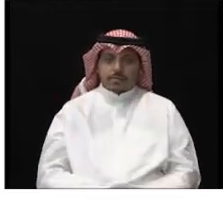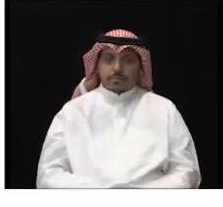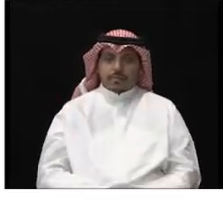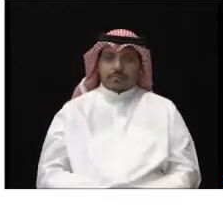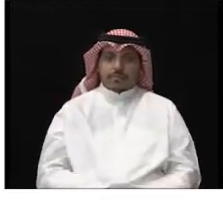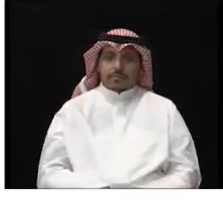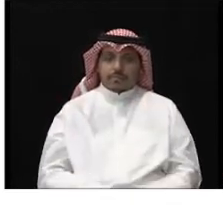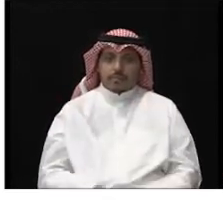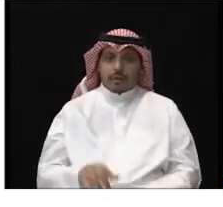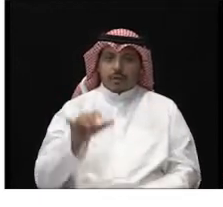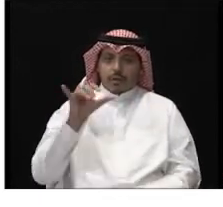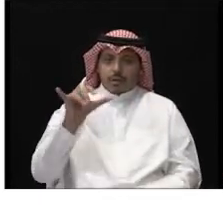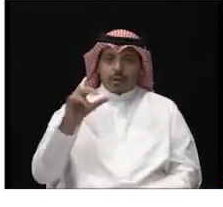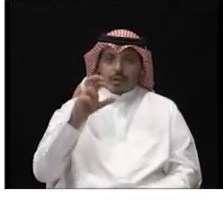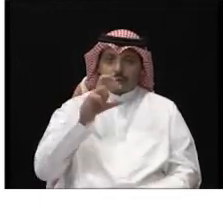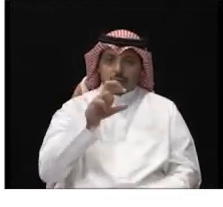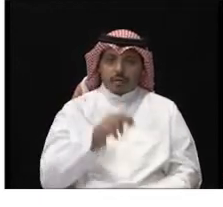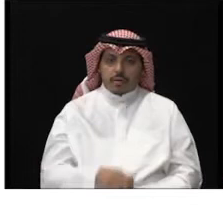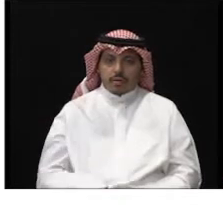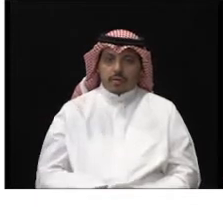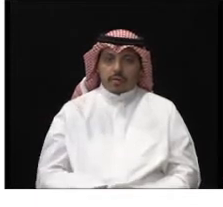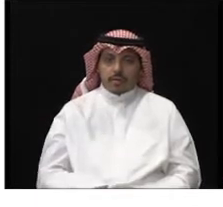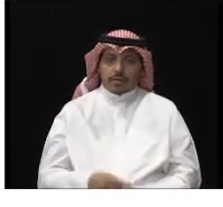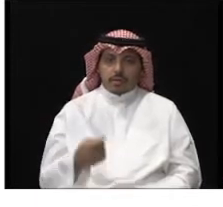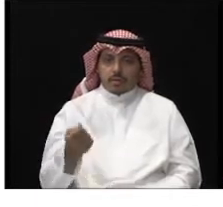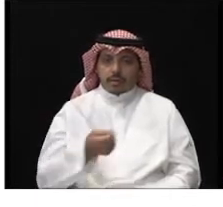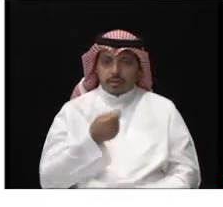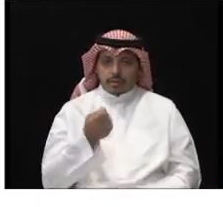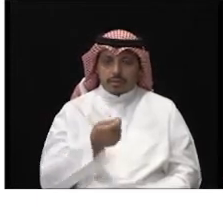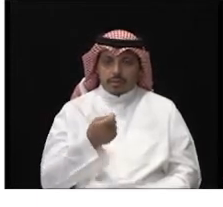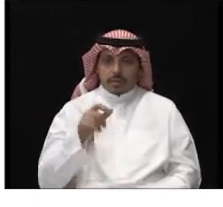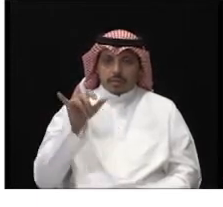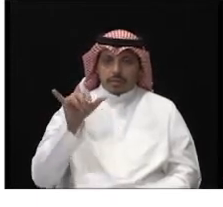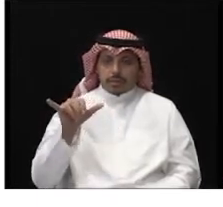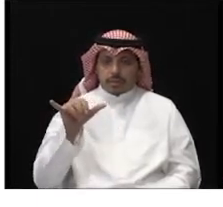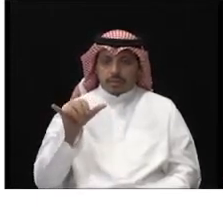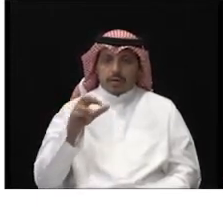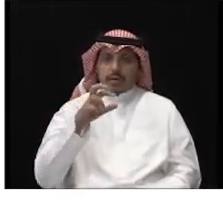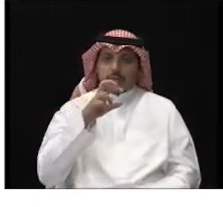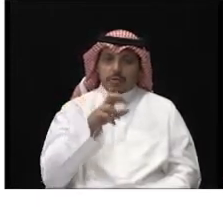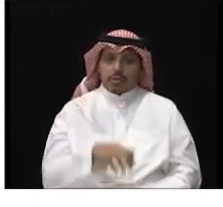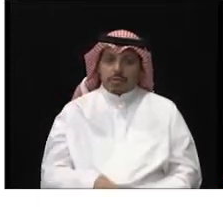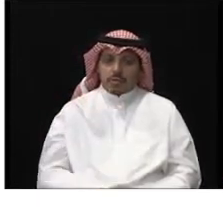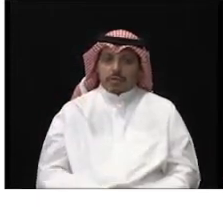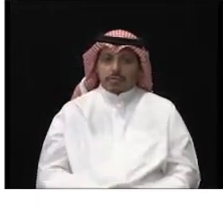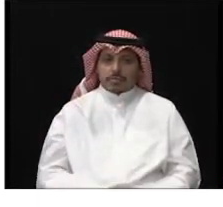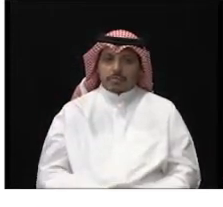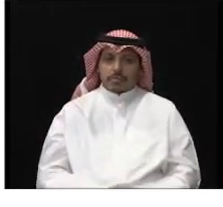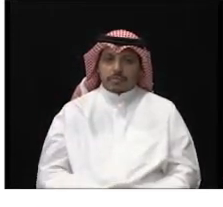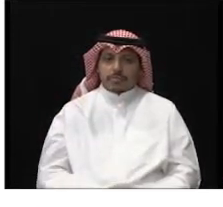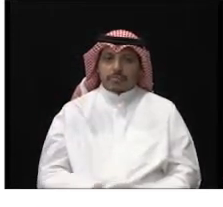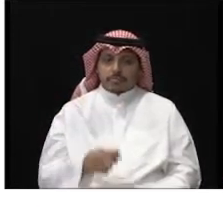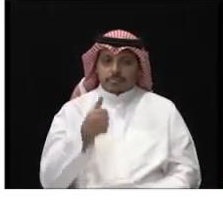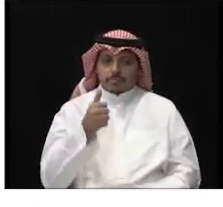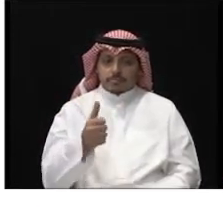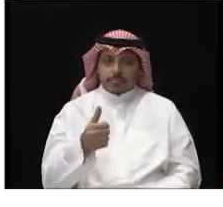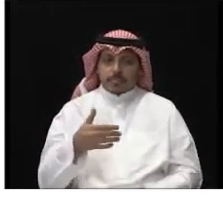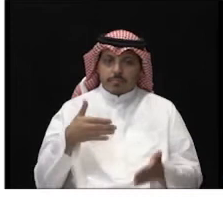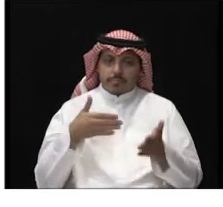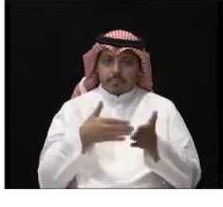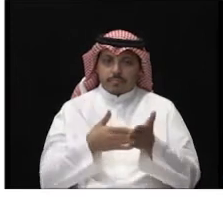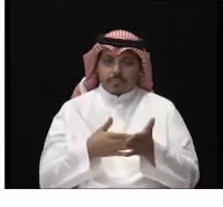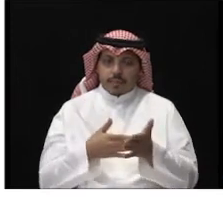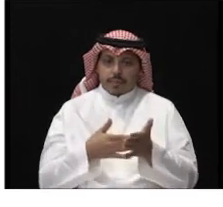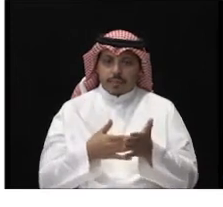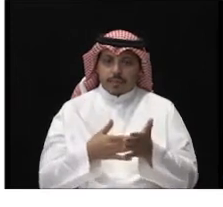الياء والذال ثم كتابة حرفي الياء والذال، أحسنتم يا أبطال. أخيرا